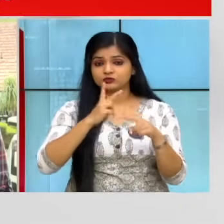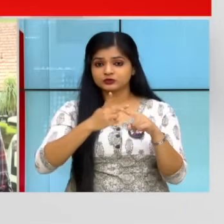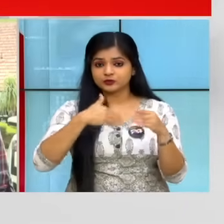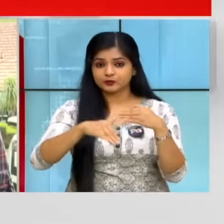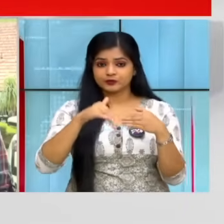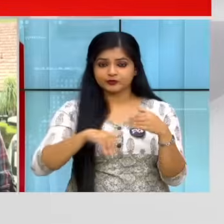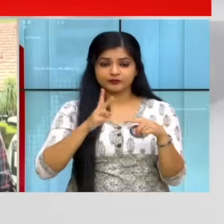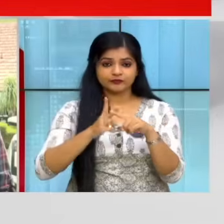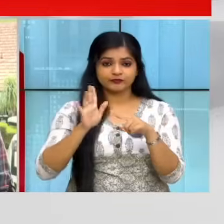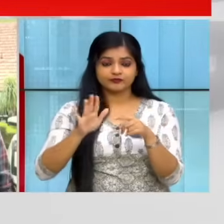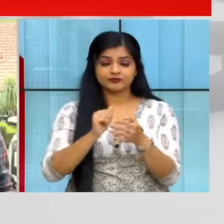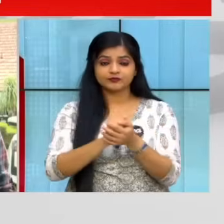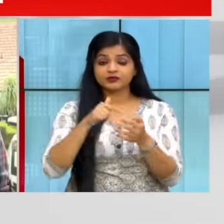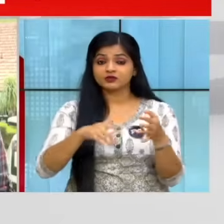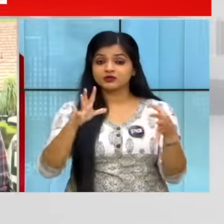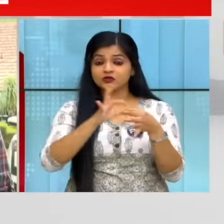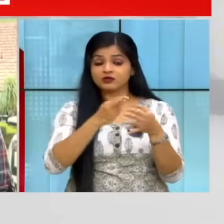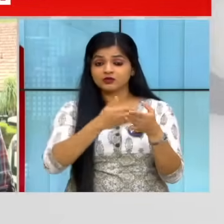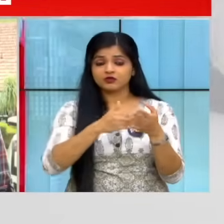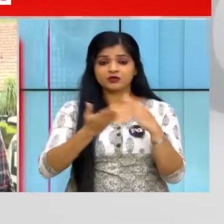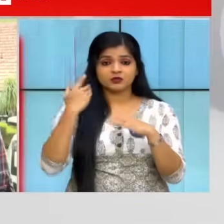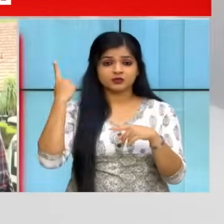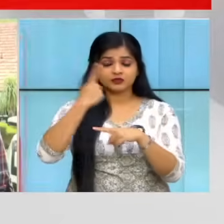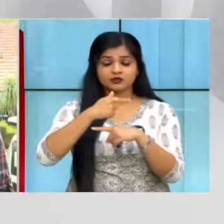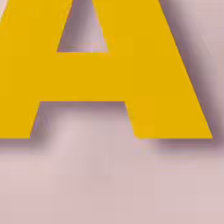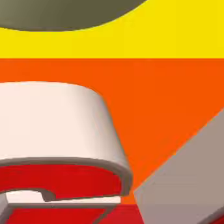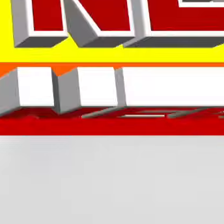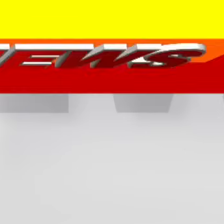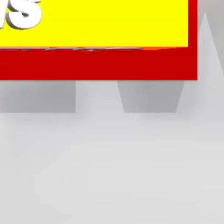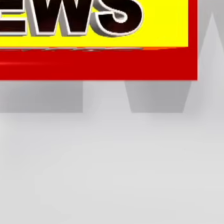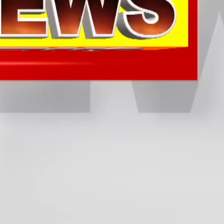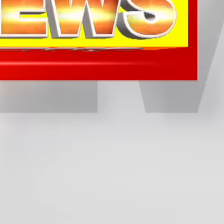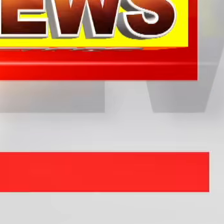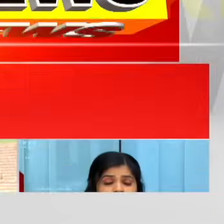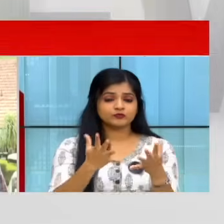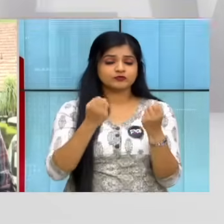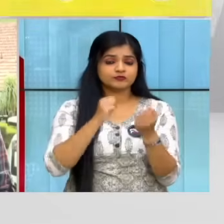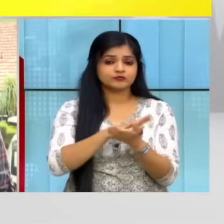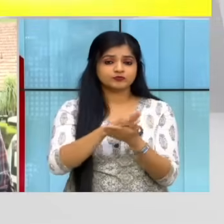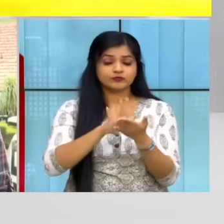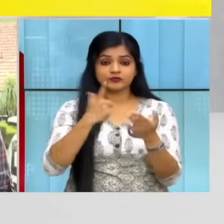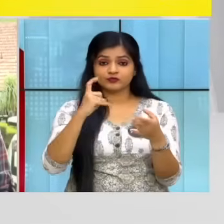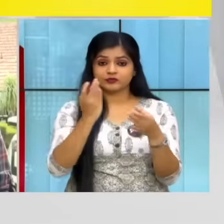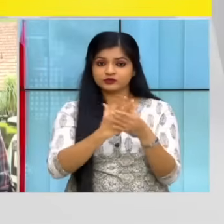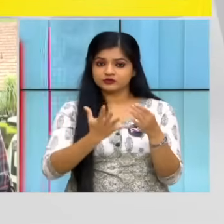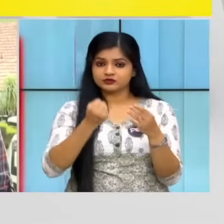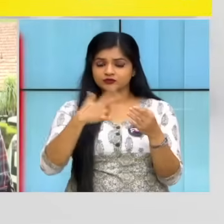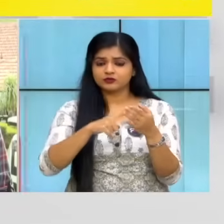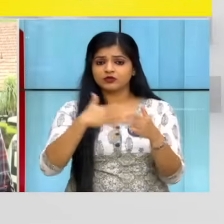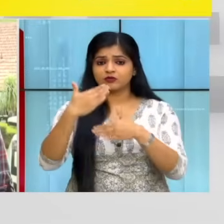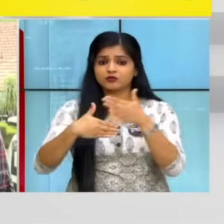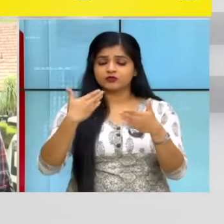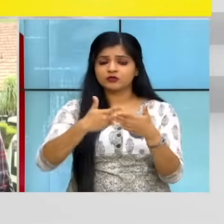എന്തായാലും ഈ വിഷയവുമായി ബന്ധപ്പെട്ട് കഴിഞ്ഞ കുറേ ദിവസമായി പോലീസിന് ഒരു തരത്തിലുള്ള തുമ്പൽ ലഭിച്ചിരുന്നില്ല. കേസെടുത്ത ദിവസങ്ങൾ പിന്നിട്ടു. അത്തരത്തിലുള്ള വിമർശനം ഉൾപ്പെടെ